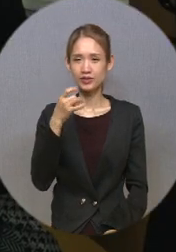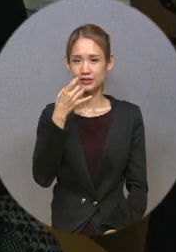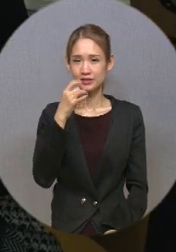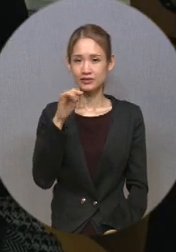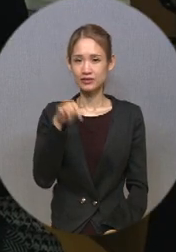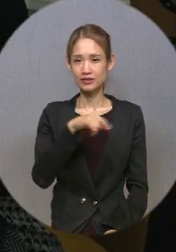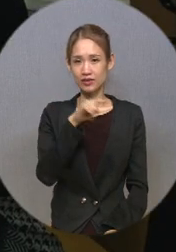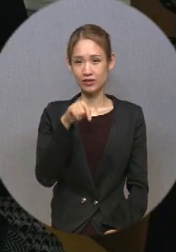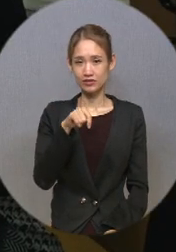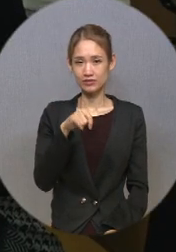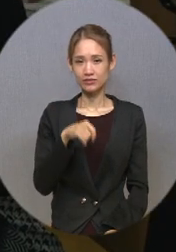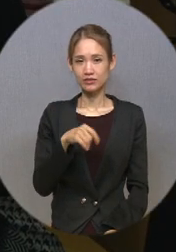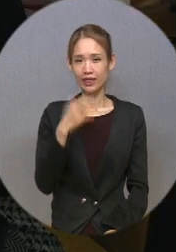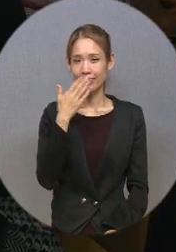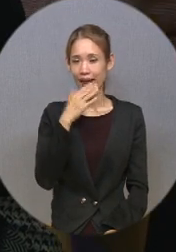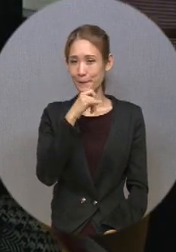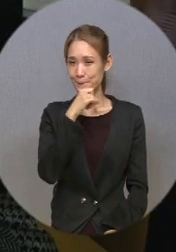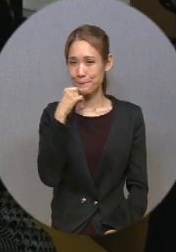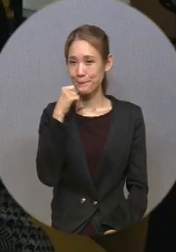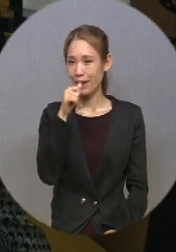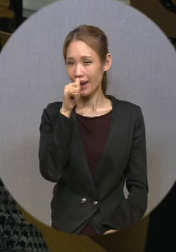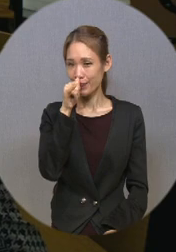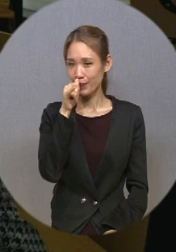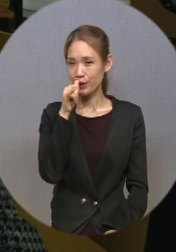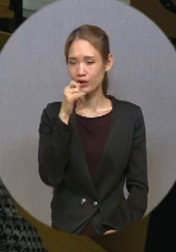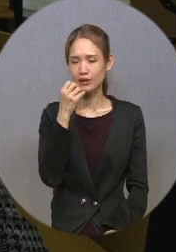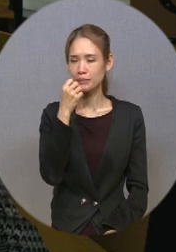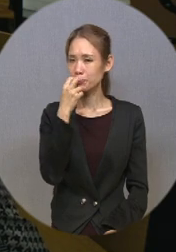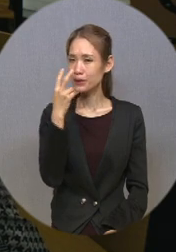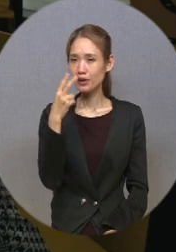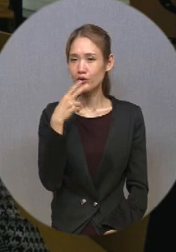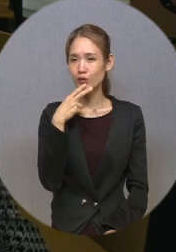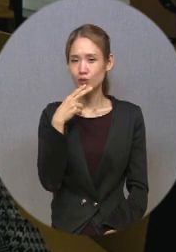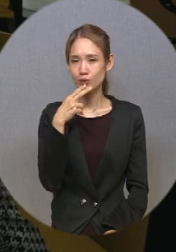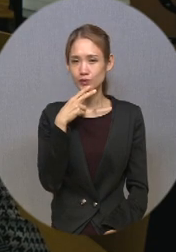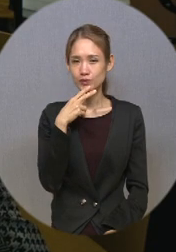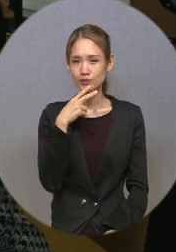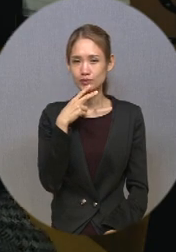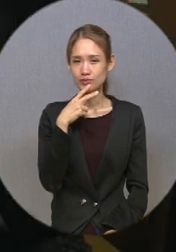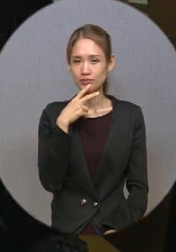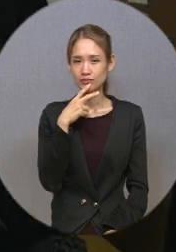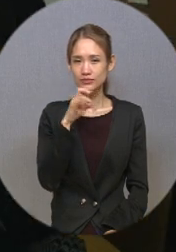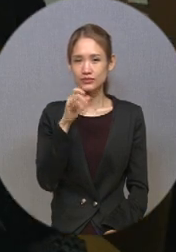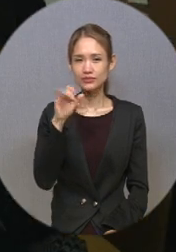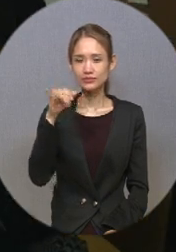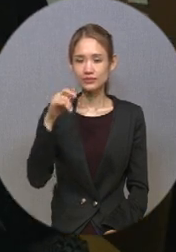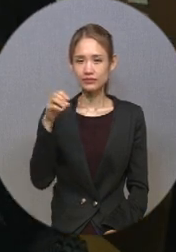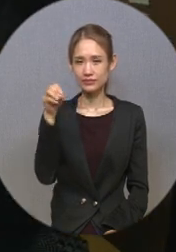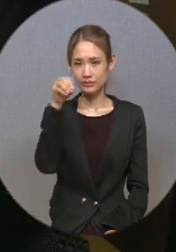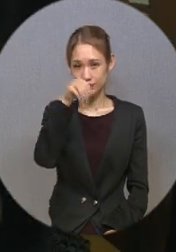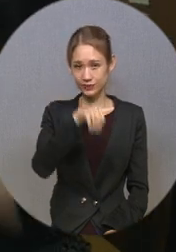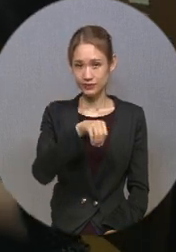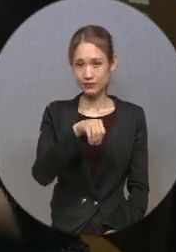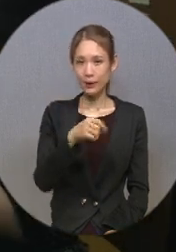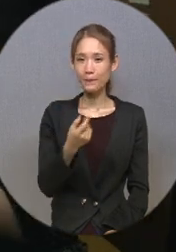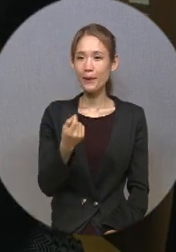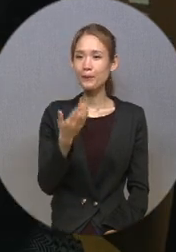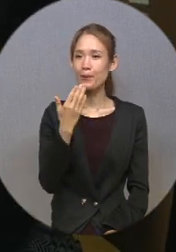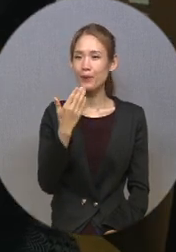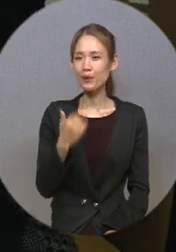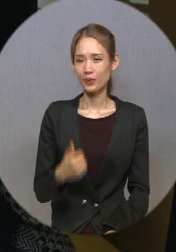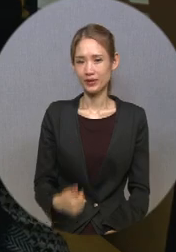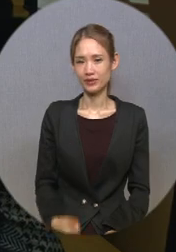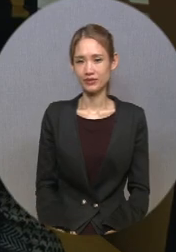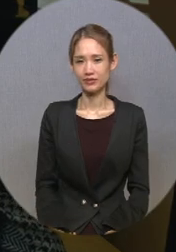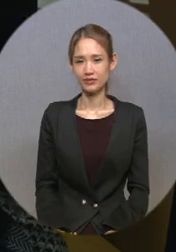단맛도 있고. 아, 단맛 있어요? 그리고 단맛, 진짜 안 비리고. 단맛은 매실 액기스 엮고 초장만. 진짜 맛있겠다. 빨리 먹어요. 저 그러면